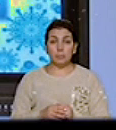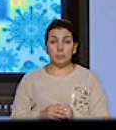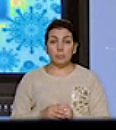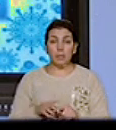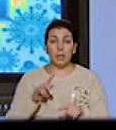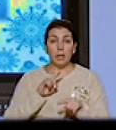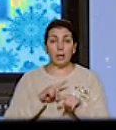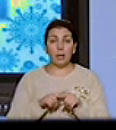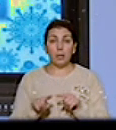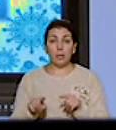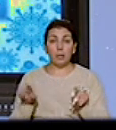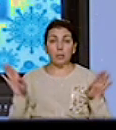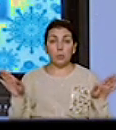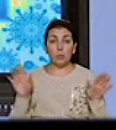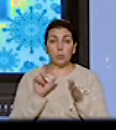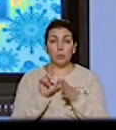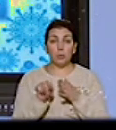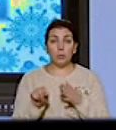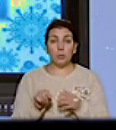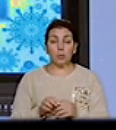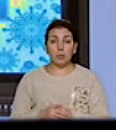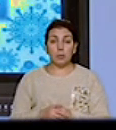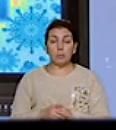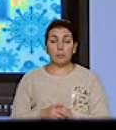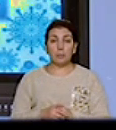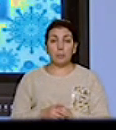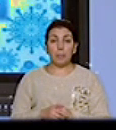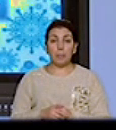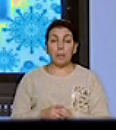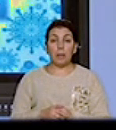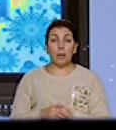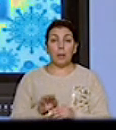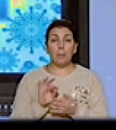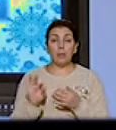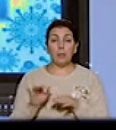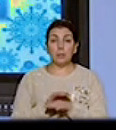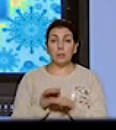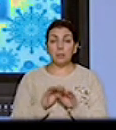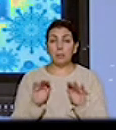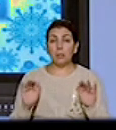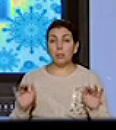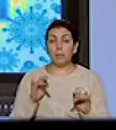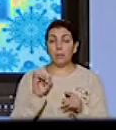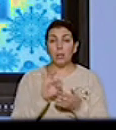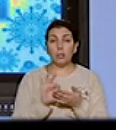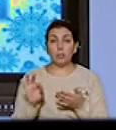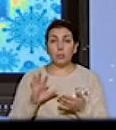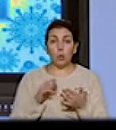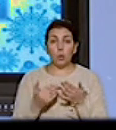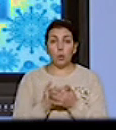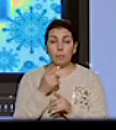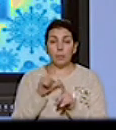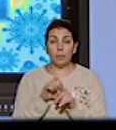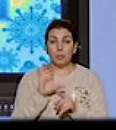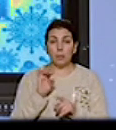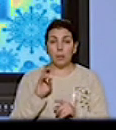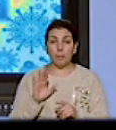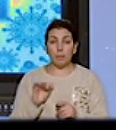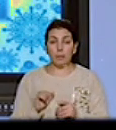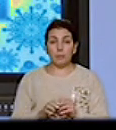Елде учады, помчится. Молодцы, ребята. Я вижу, вы отлично выучили новые